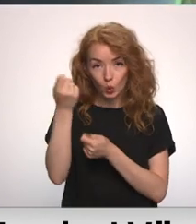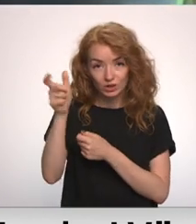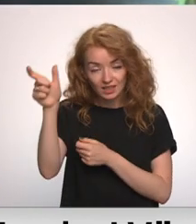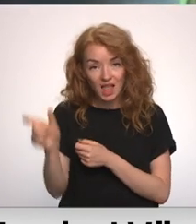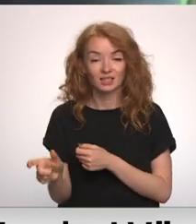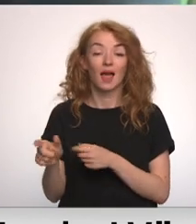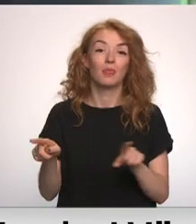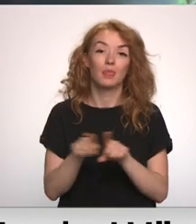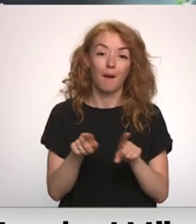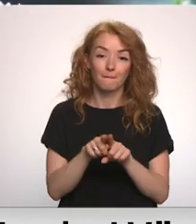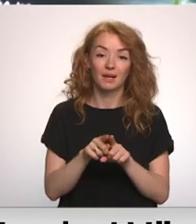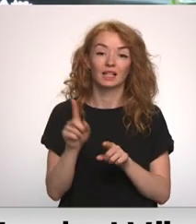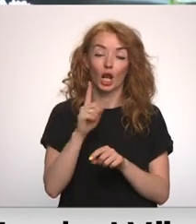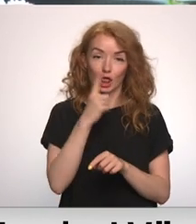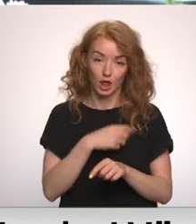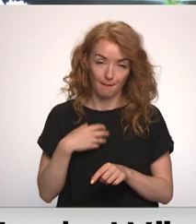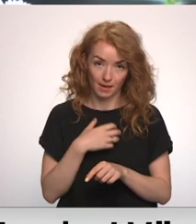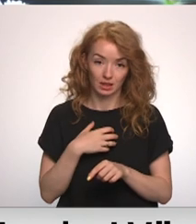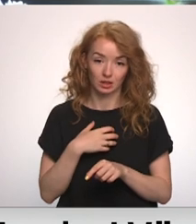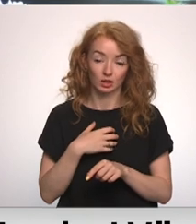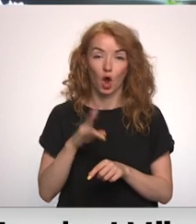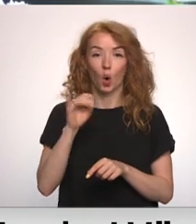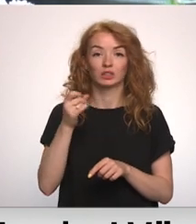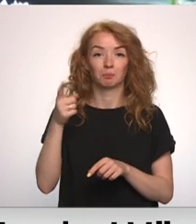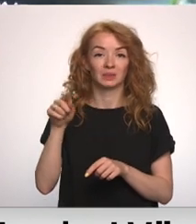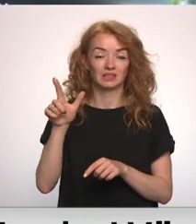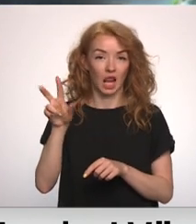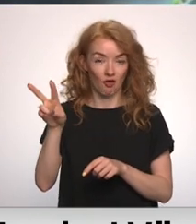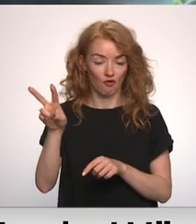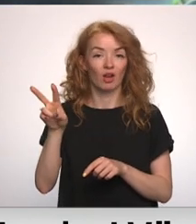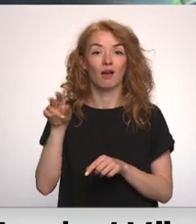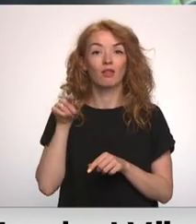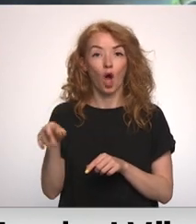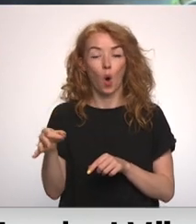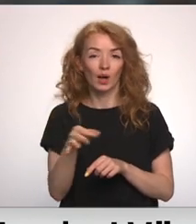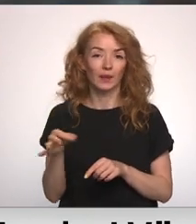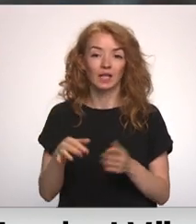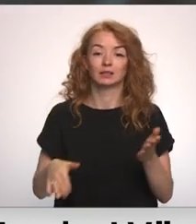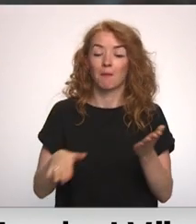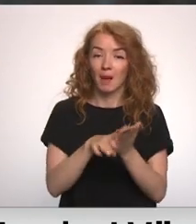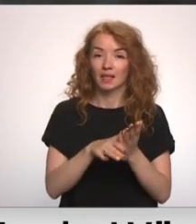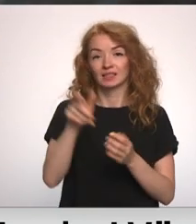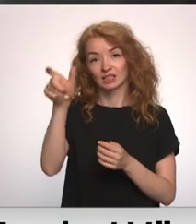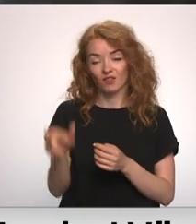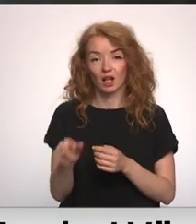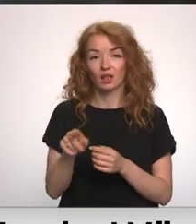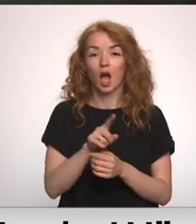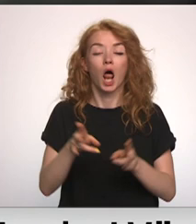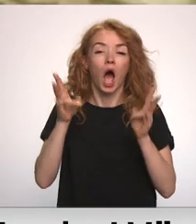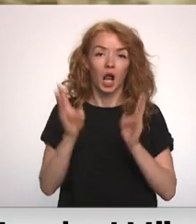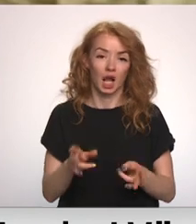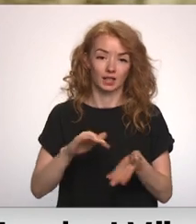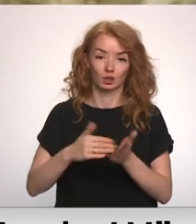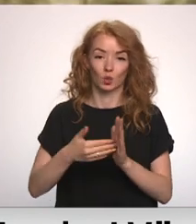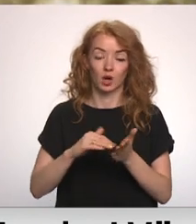ugunsdzēsēja, tāpat ir nepieciešams hospis, ja, kas palīdz cilvēkiem, jo tā ir ārkārtas